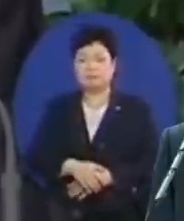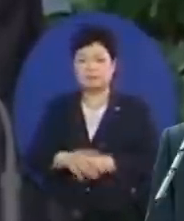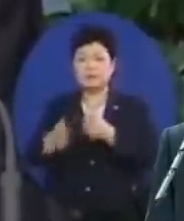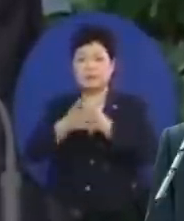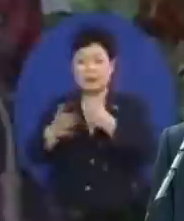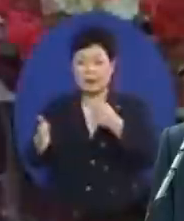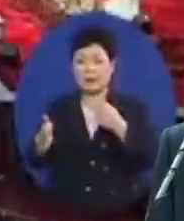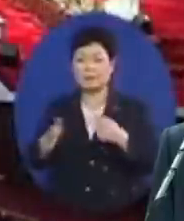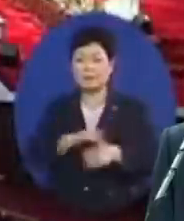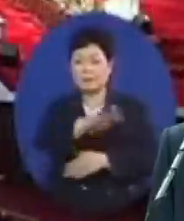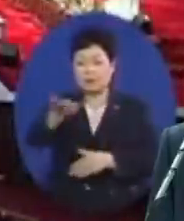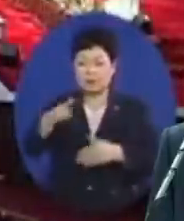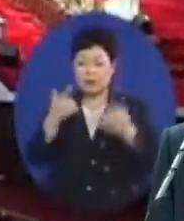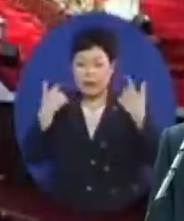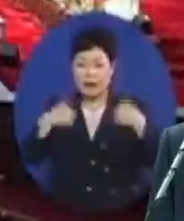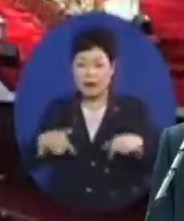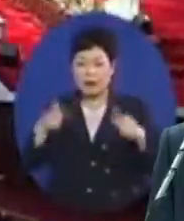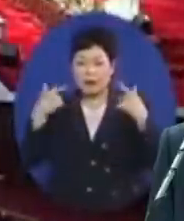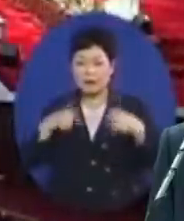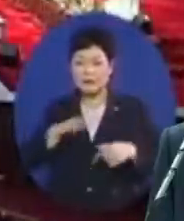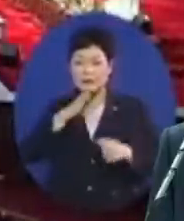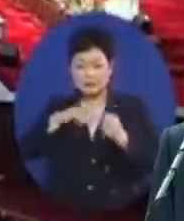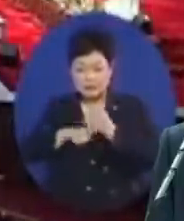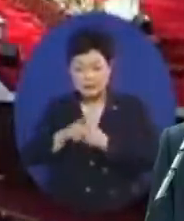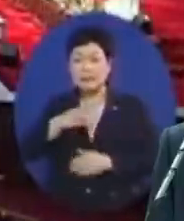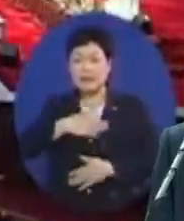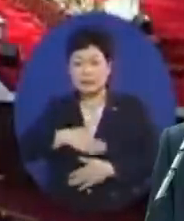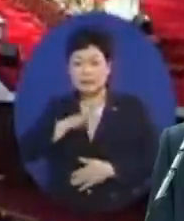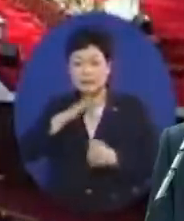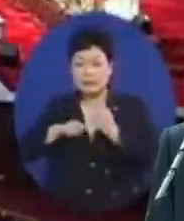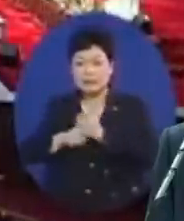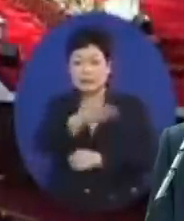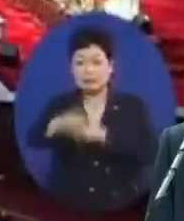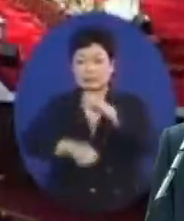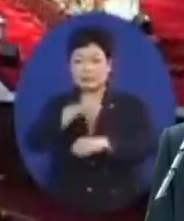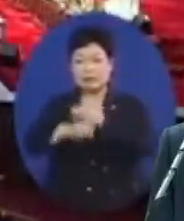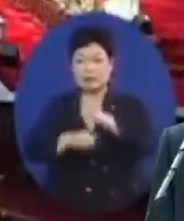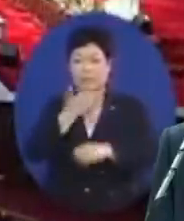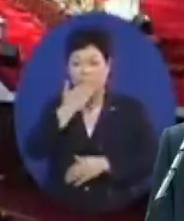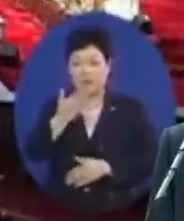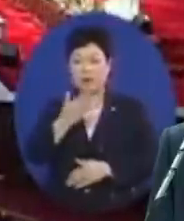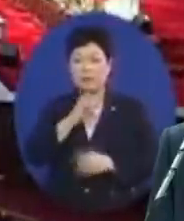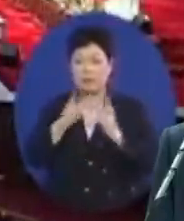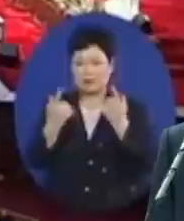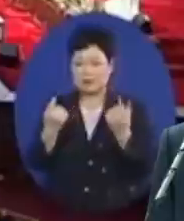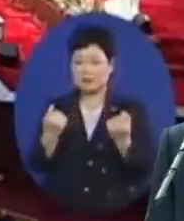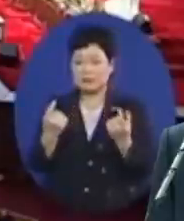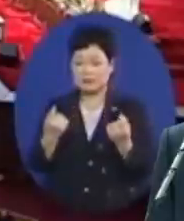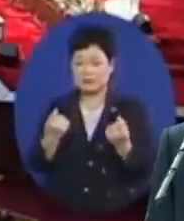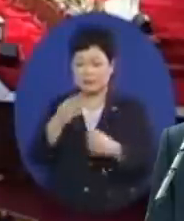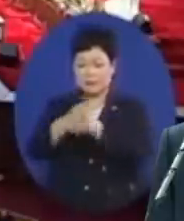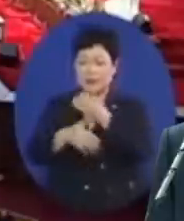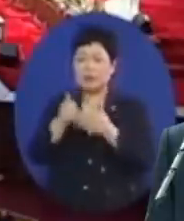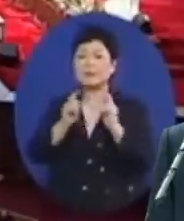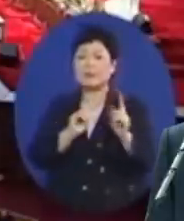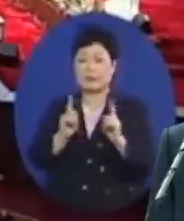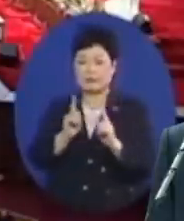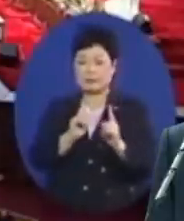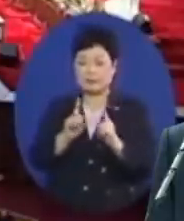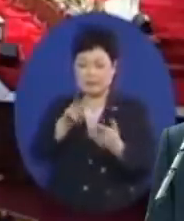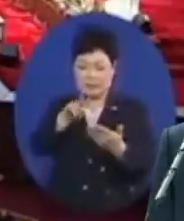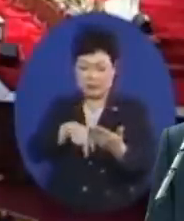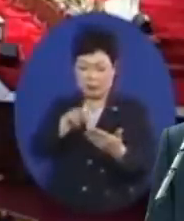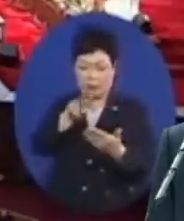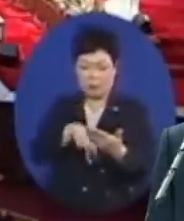그러므로 우리는 항상 진리를 알지니 진리가 너희를 자유롭게 하리라고 말했는데 하나님 말씀을